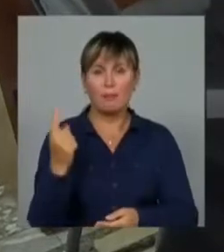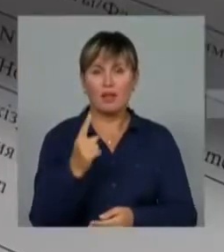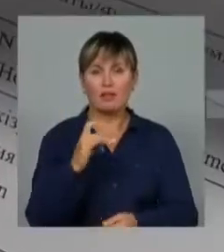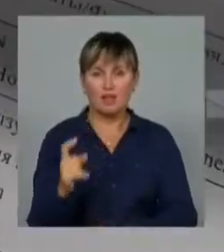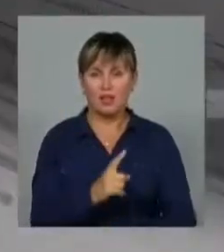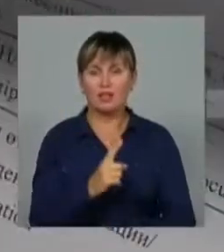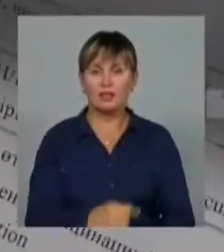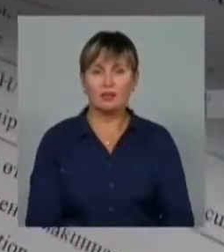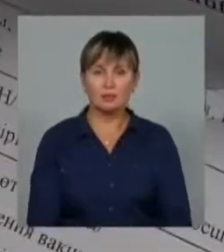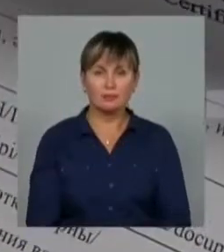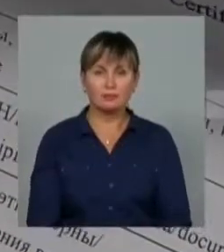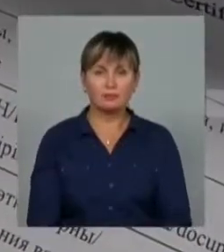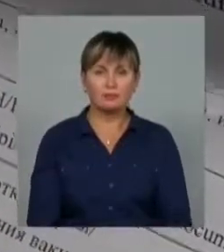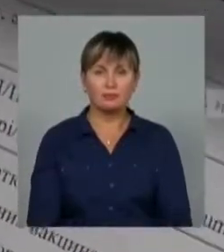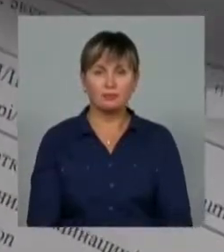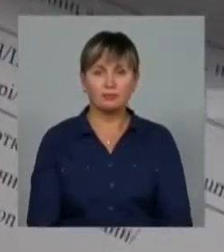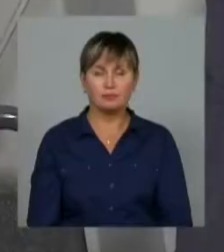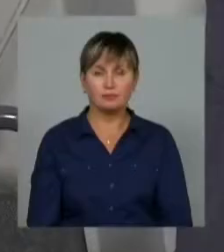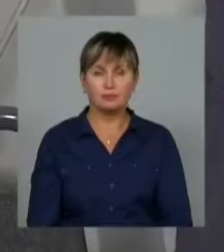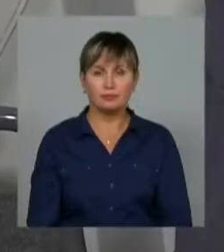компонентом антиковидного препарата.